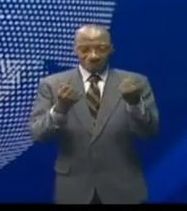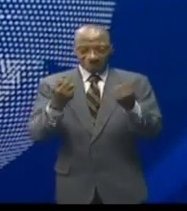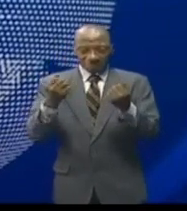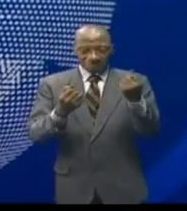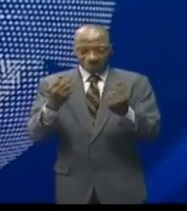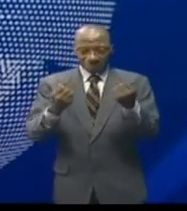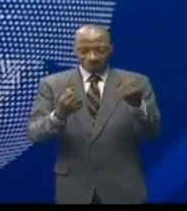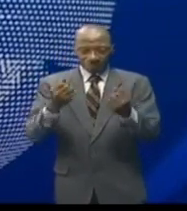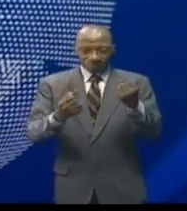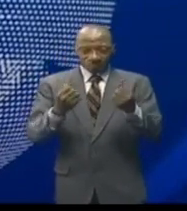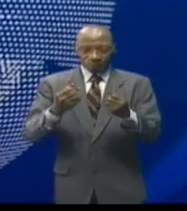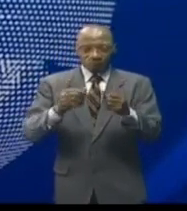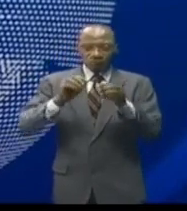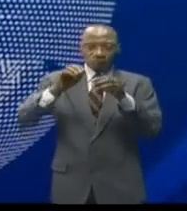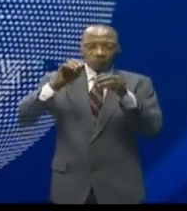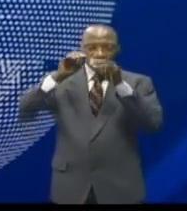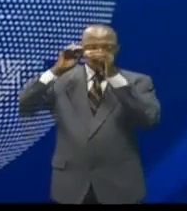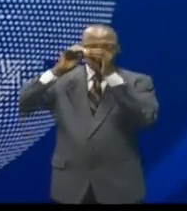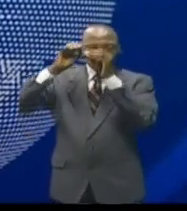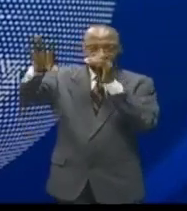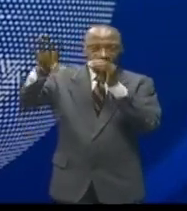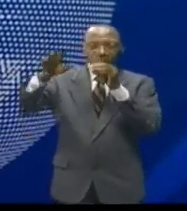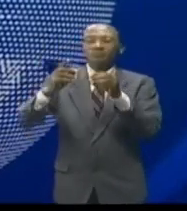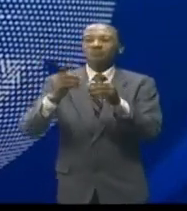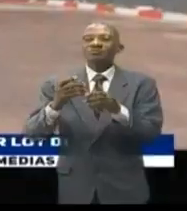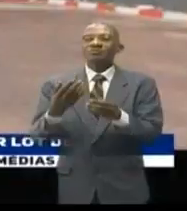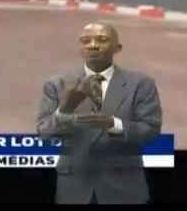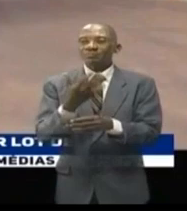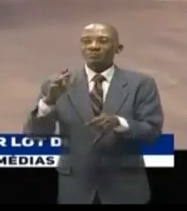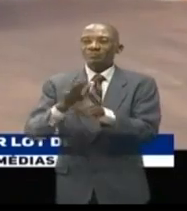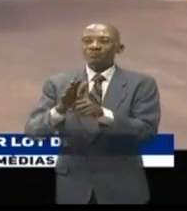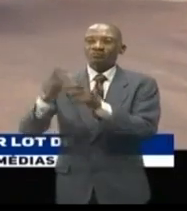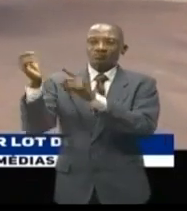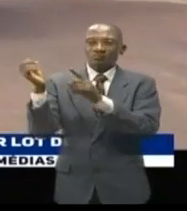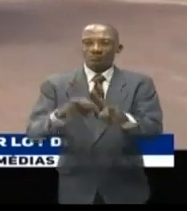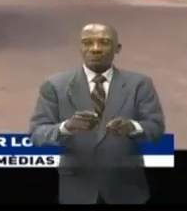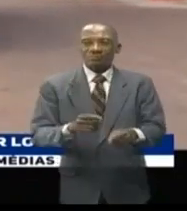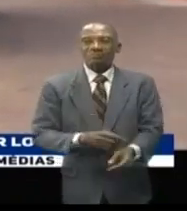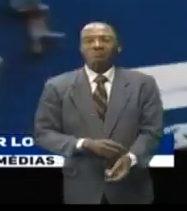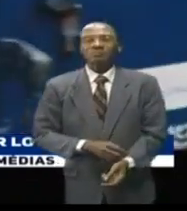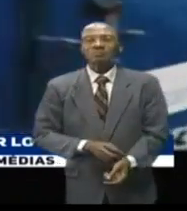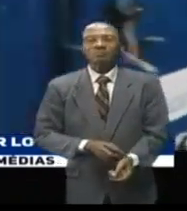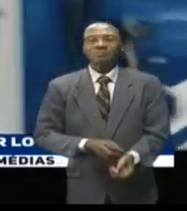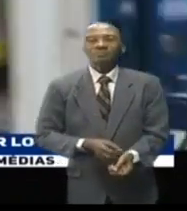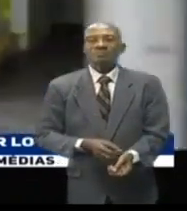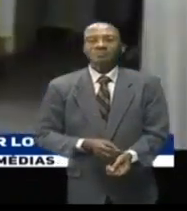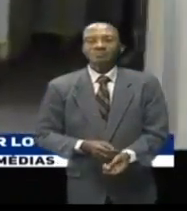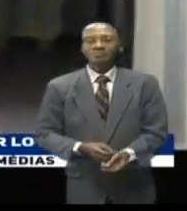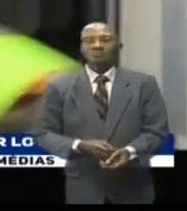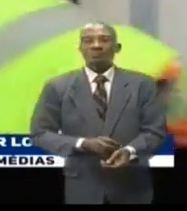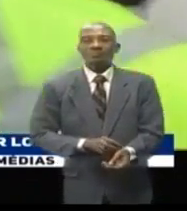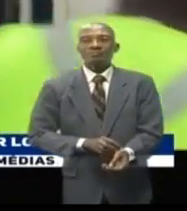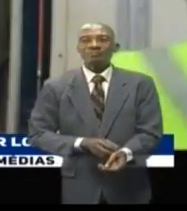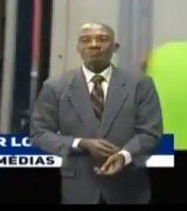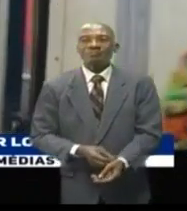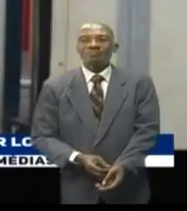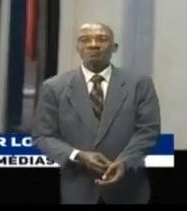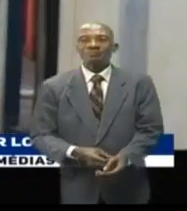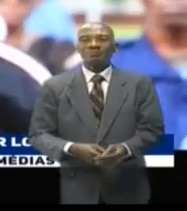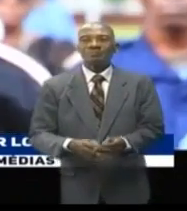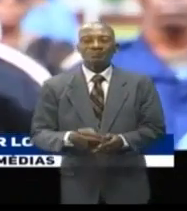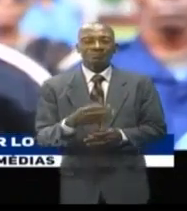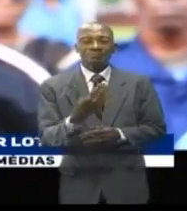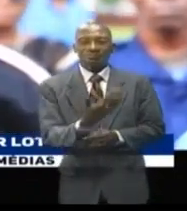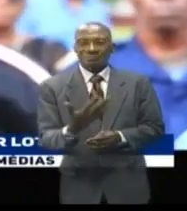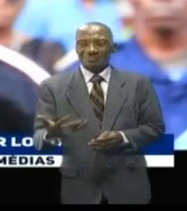montage sur leur fabricant européen regardez de matériel audiovisuel de dernière génération récipientée